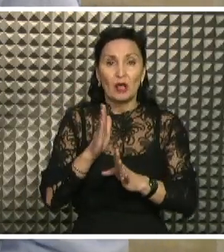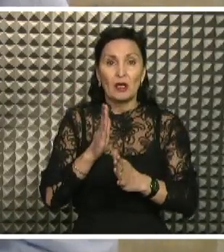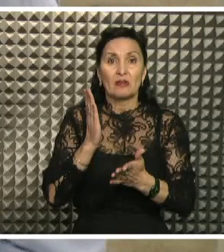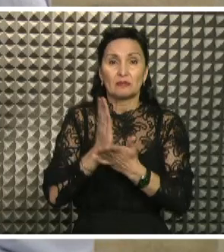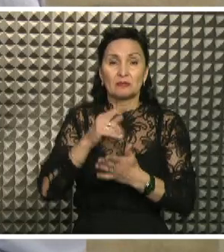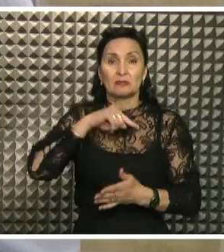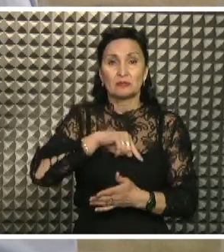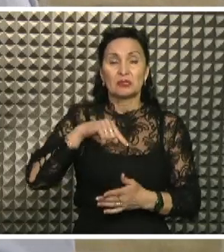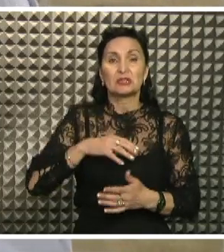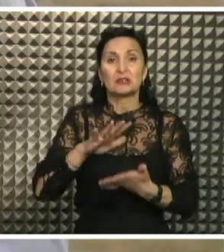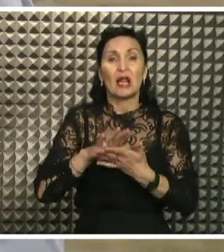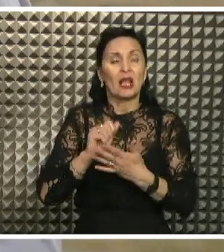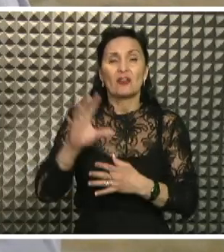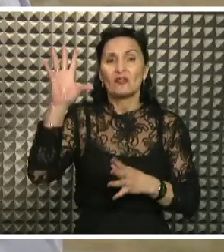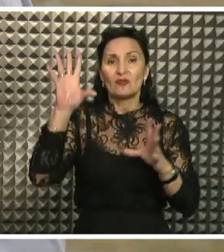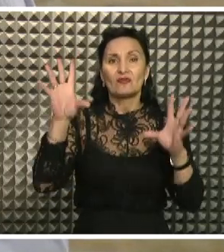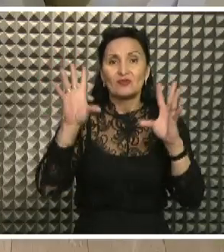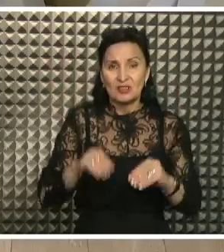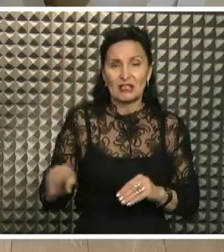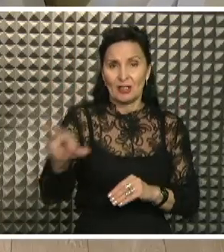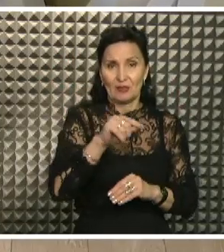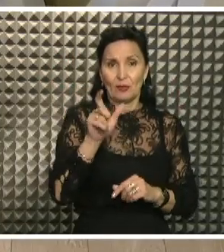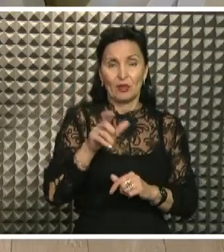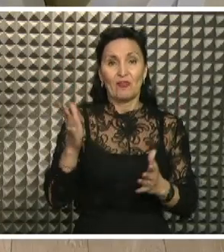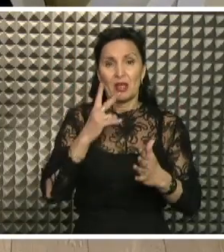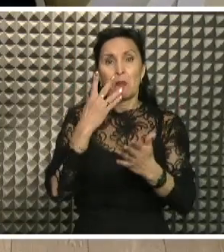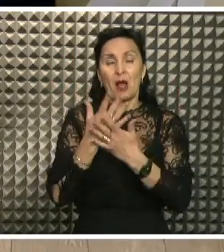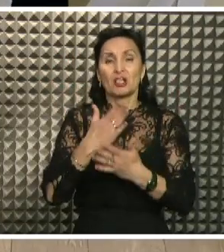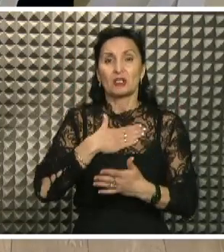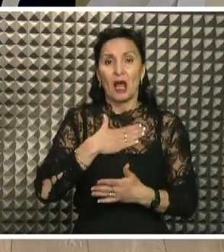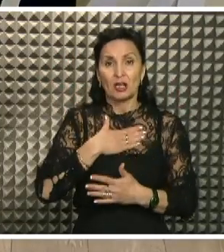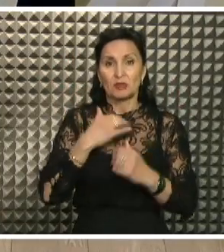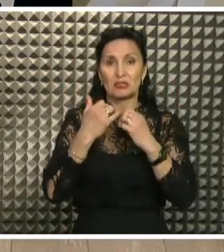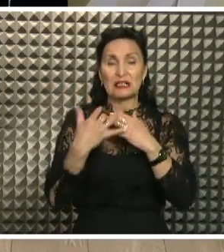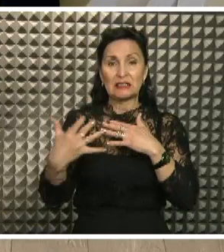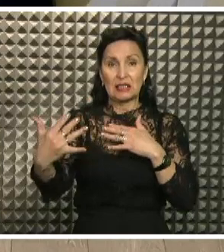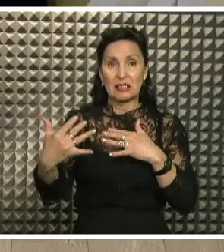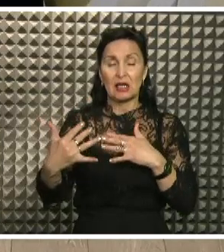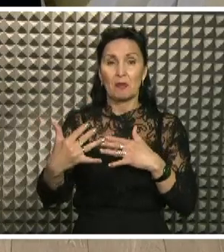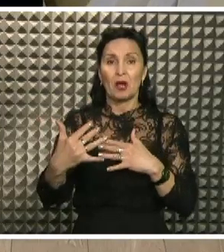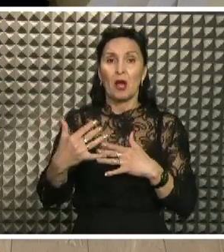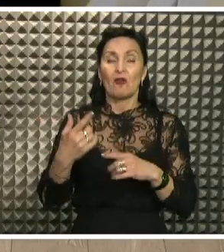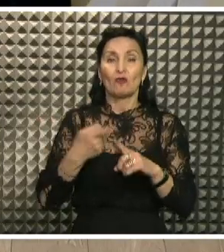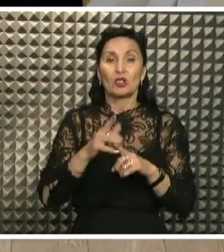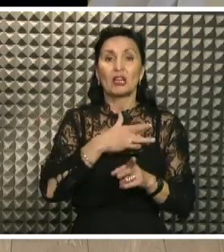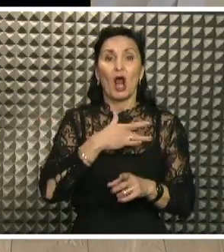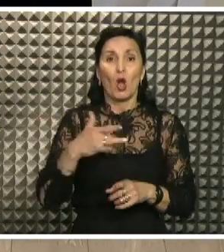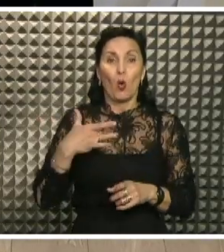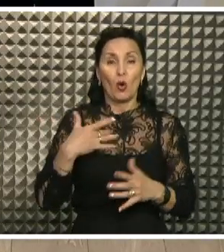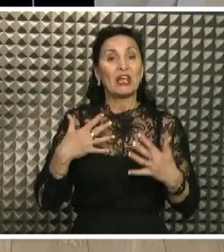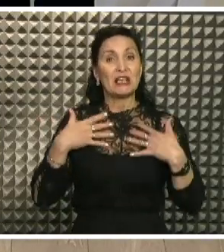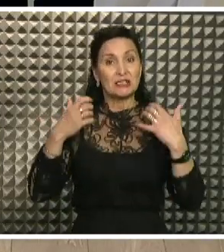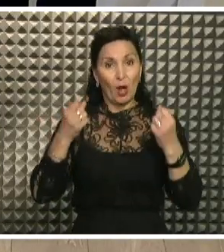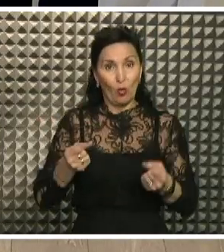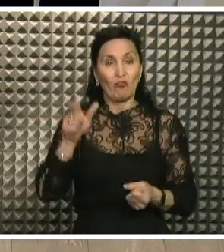в альвеолах, страдает абсолютно все ткани и органы. Давайте покажем нашим телезрителям. Катюша, иди качай. Вот это легкие у нас